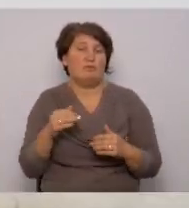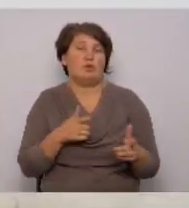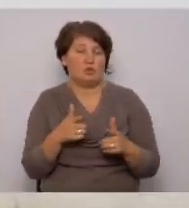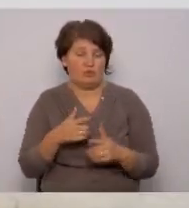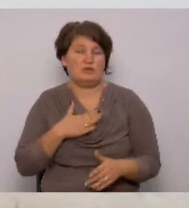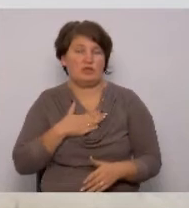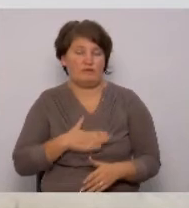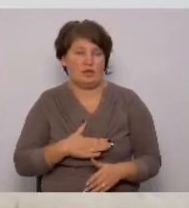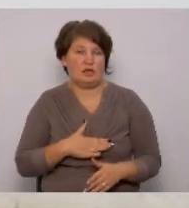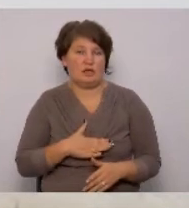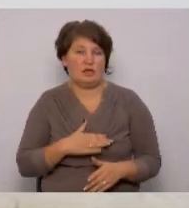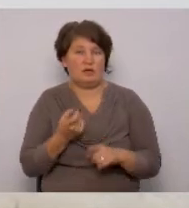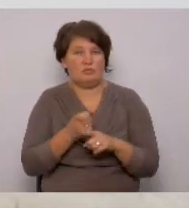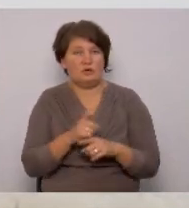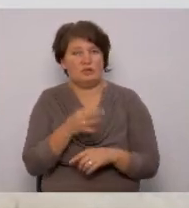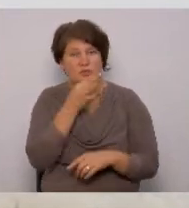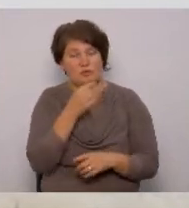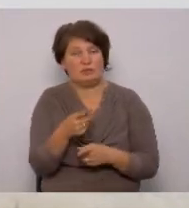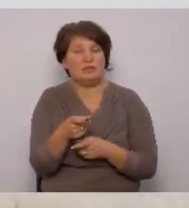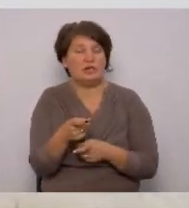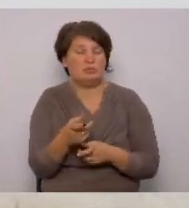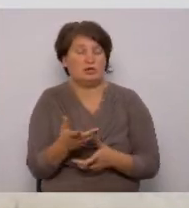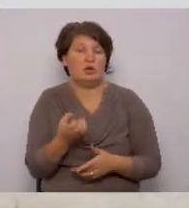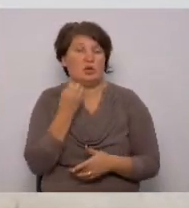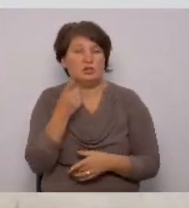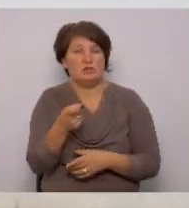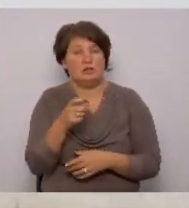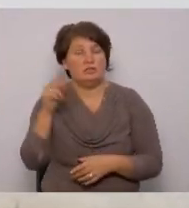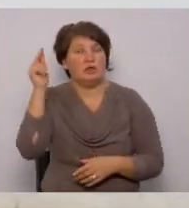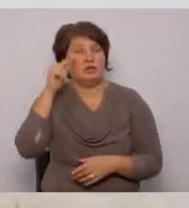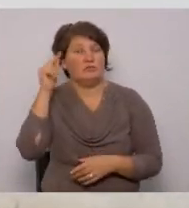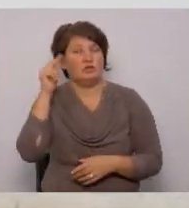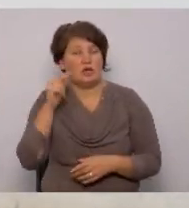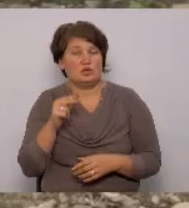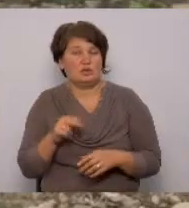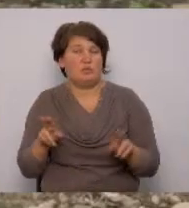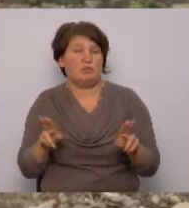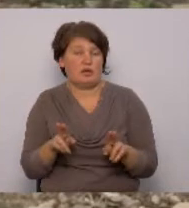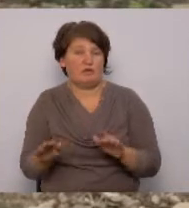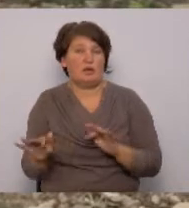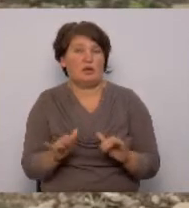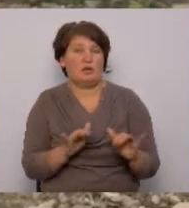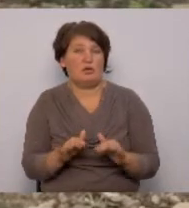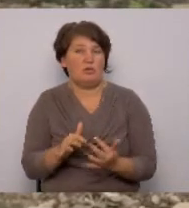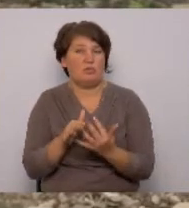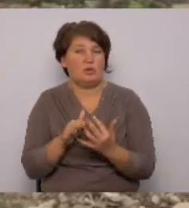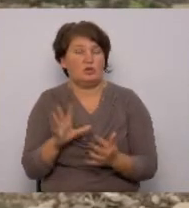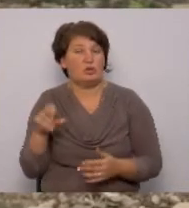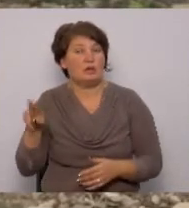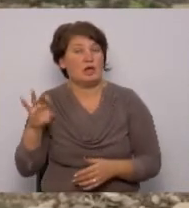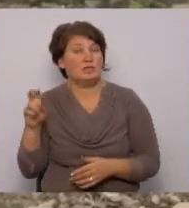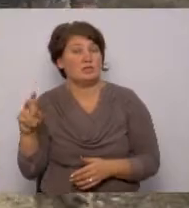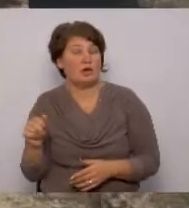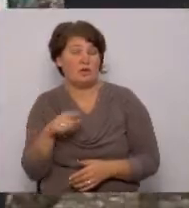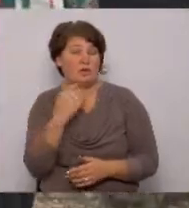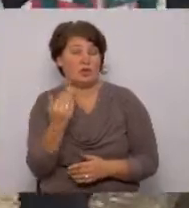Найбільше подобається стрільби. Коли стріляєш і навчаєшся поведенню бою. Резервістка Тетяна Добрянська говорить, що,